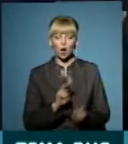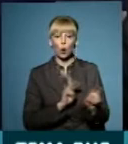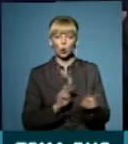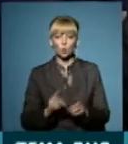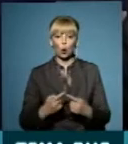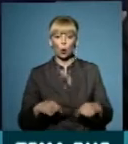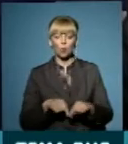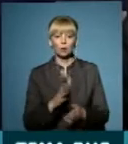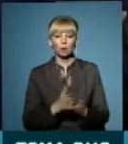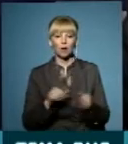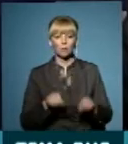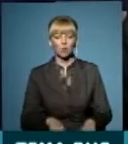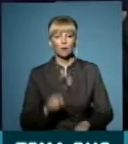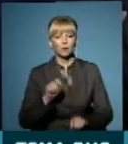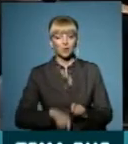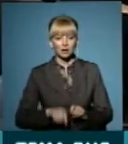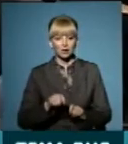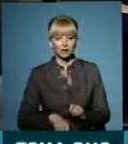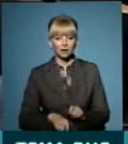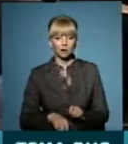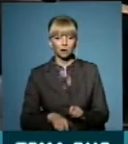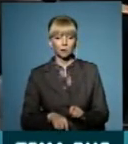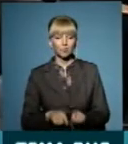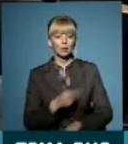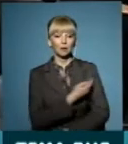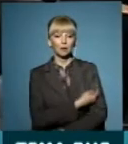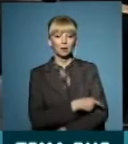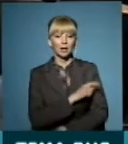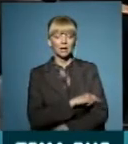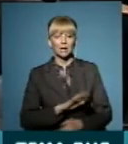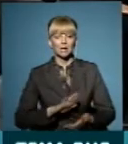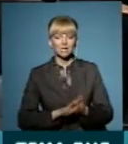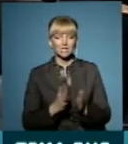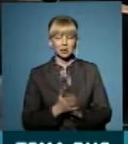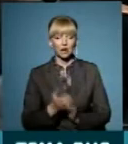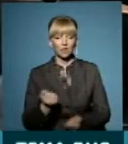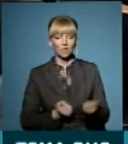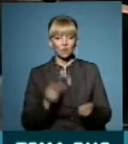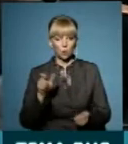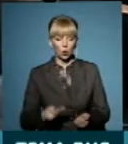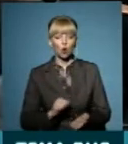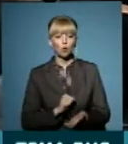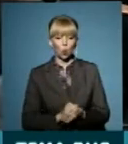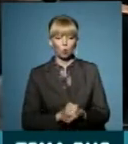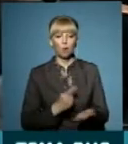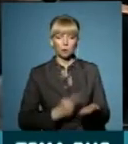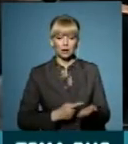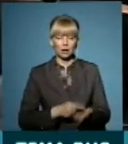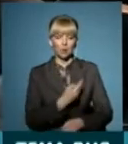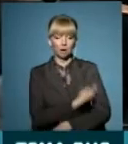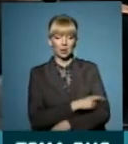контролюючий орган, не маєте права перевірити медичний стан водія, скажімо так, документ підтвердження його